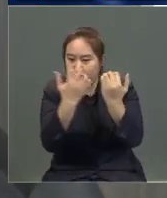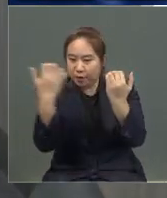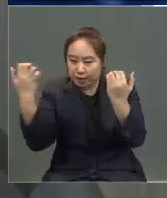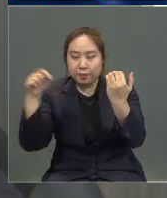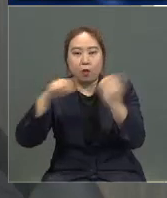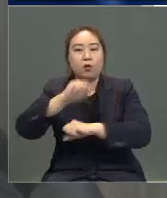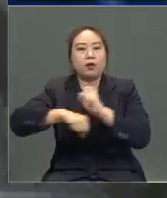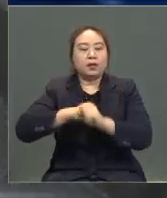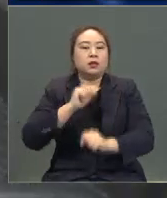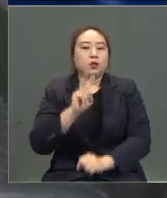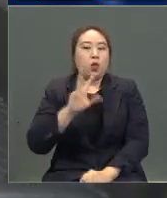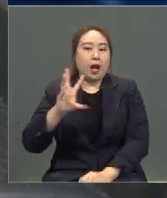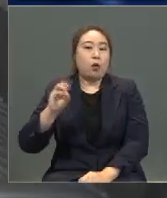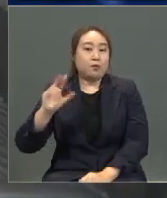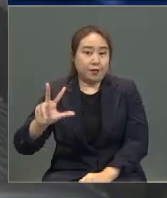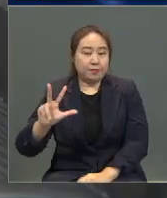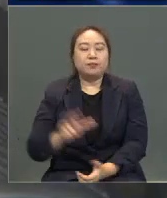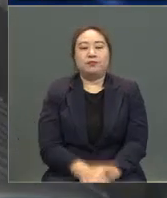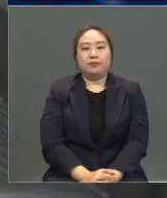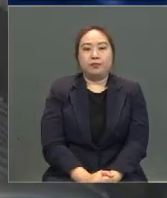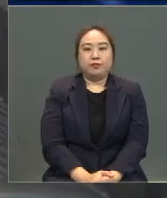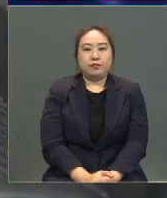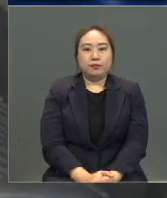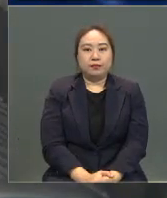อยู่ตรงนะครับของวันพรุ่งนี้จากนั้นจากเข้าสู่การพิจารณาพระราชกำหนดว่าด้วยการประชุมผ่านสื่ออิเล็กทรอนิกส์พุทธศักราช2560 3ต่อทันที